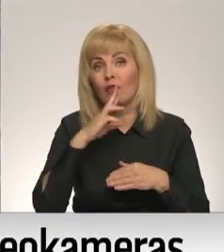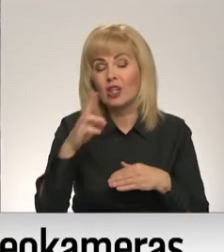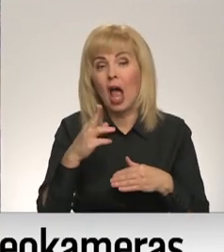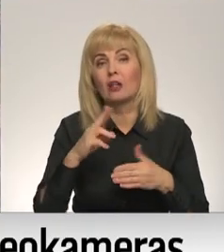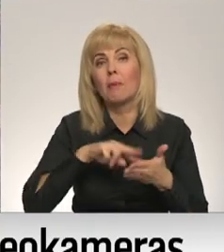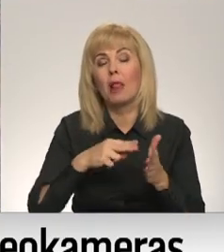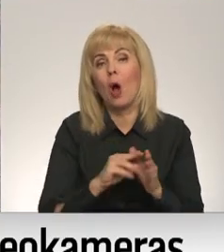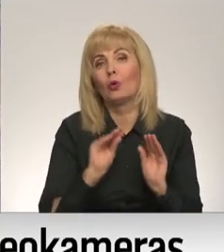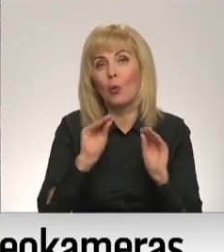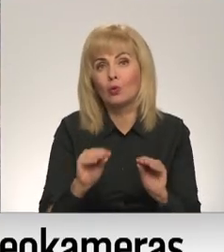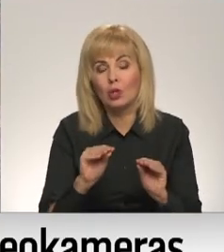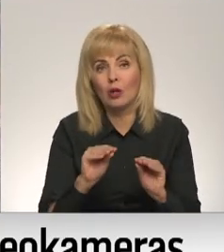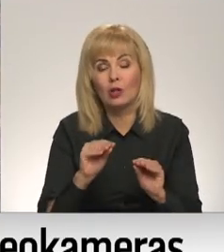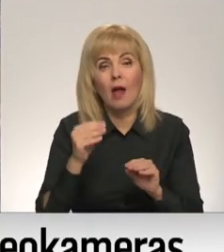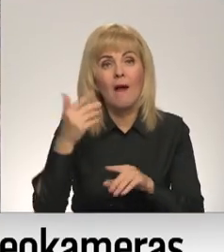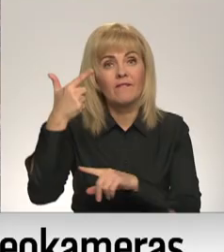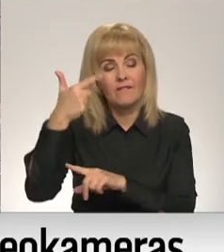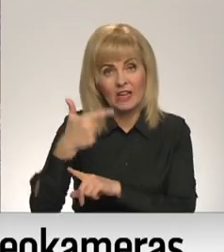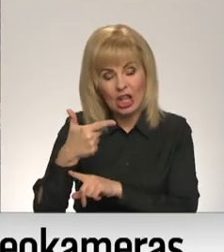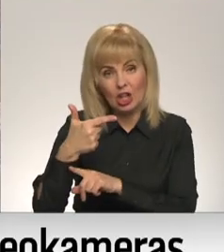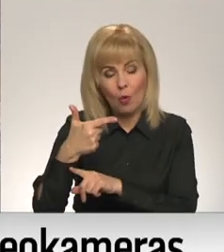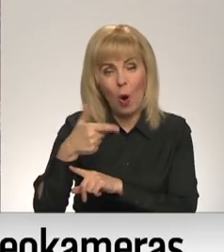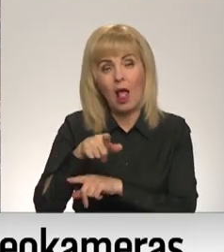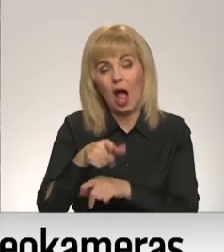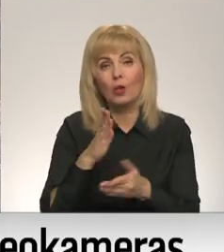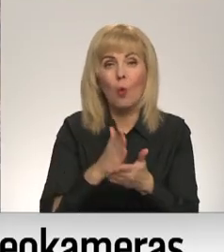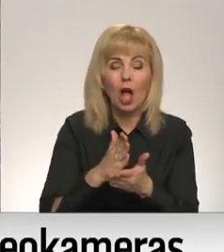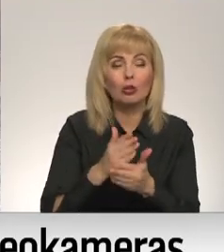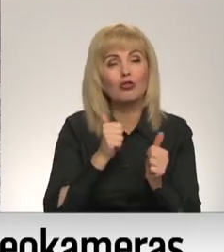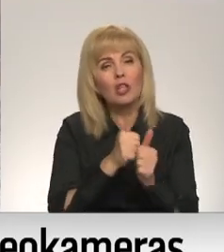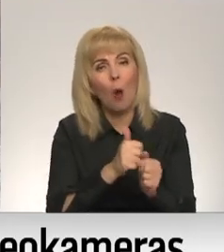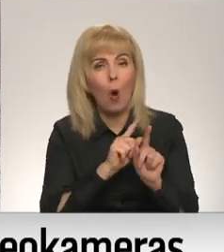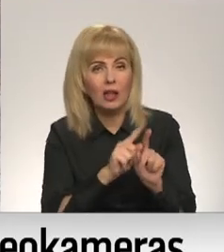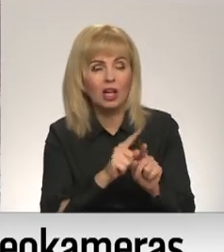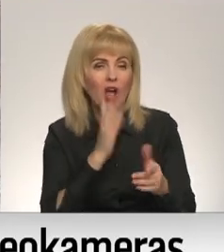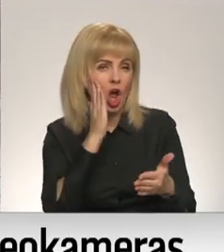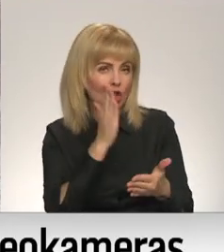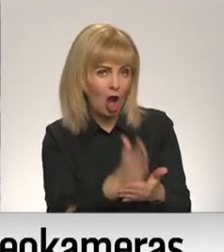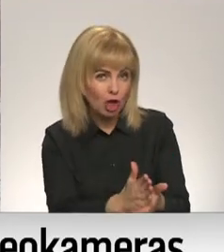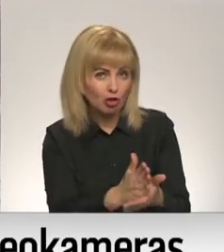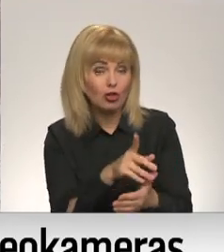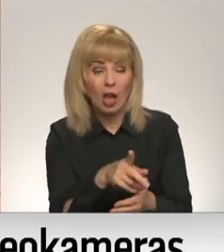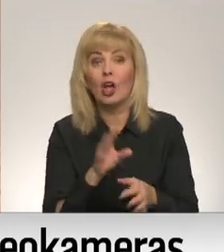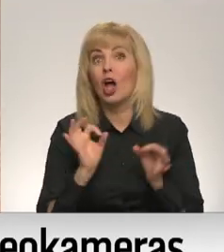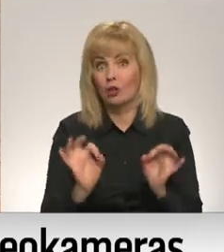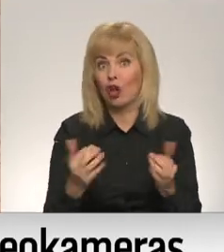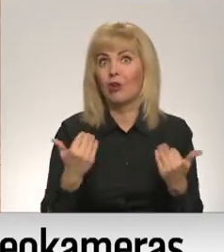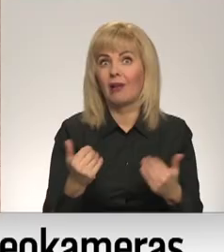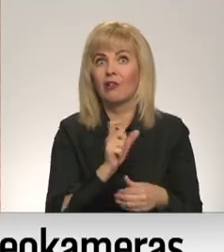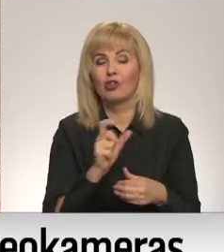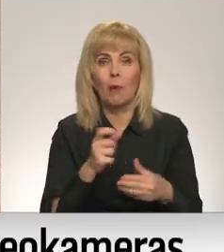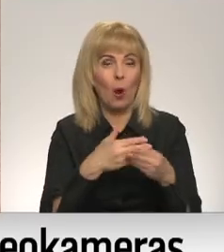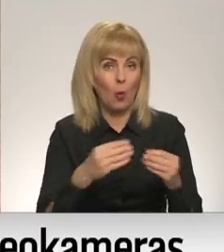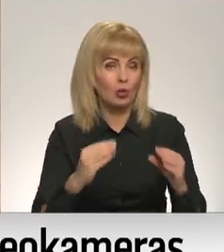plānots uzstādīt video novērošanas kameras, lai notiekošajiem sekotu līdzi tiešsaistē. To, ka tieši šobrīd,